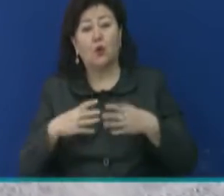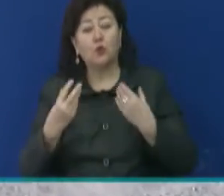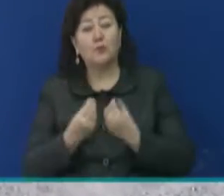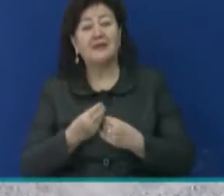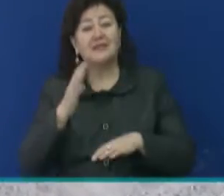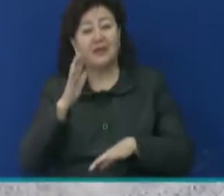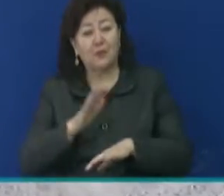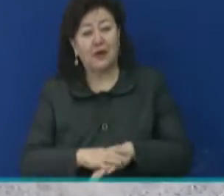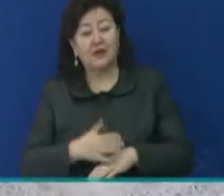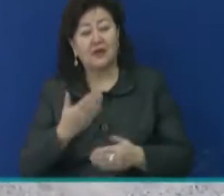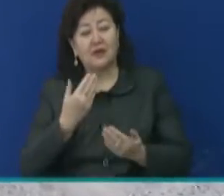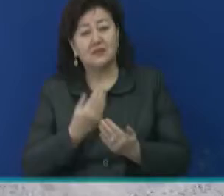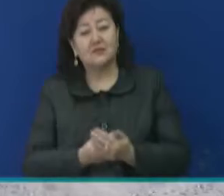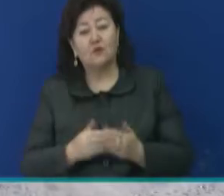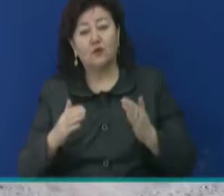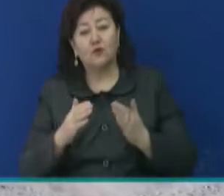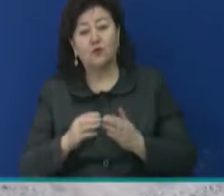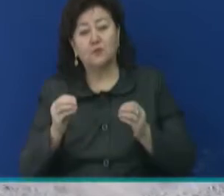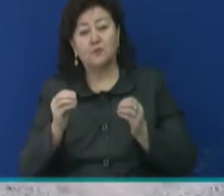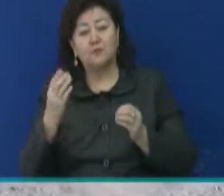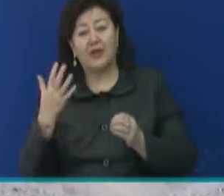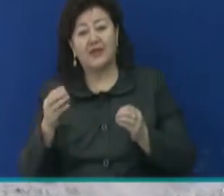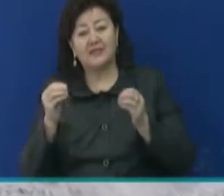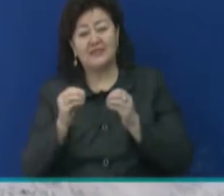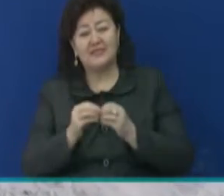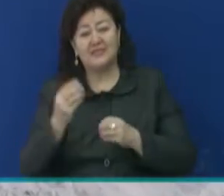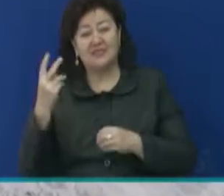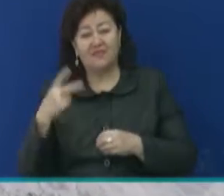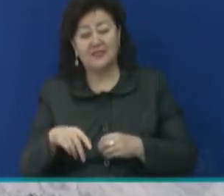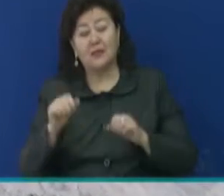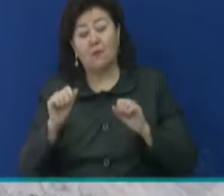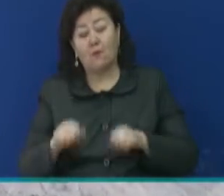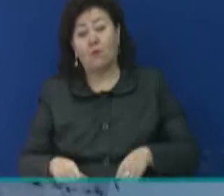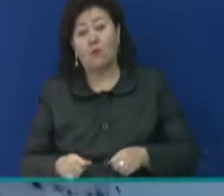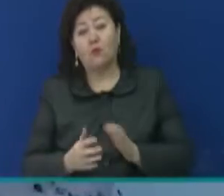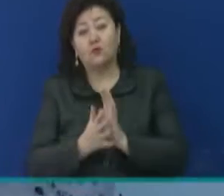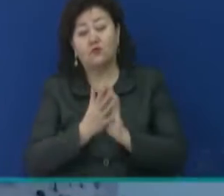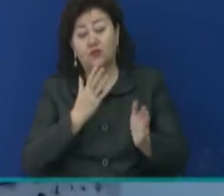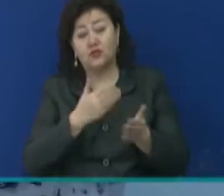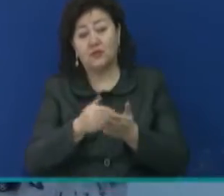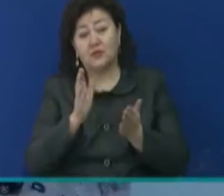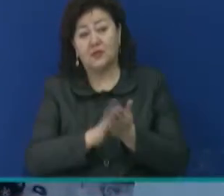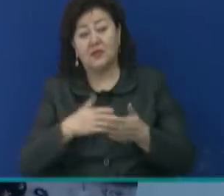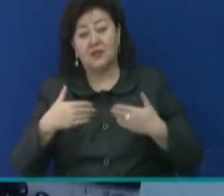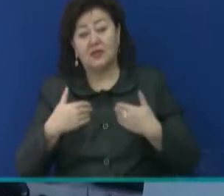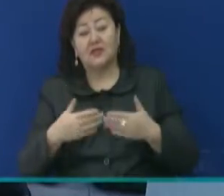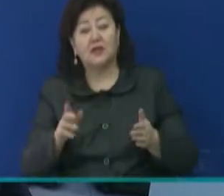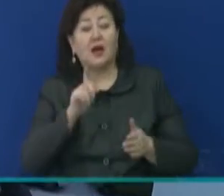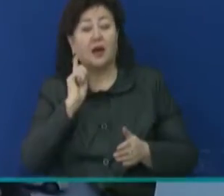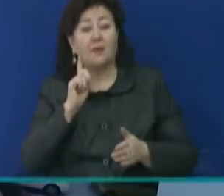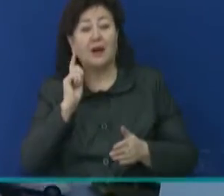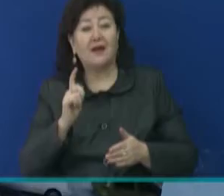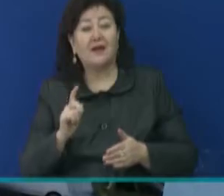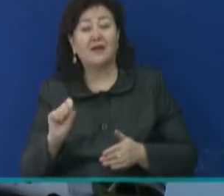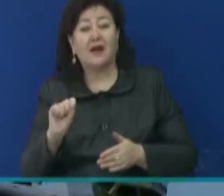теперь по программе 5-10-20 жители области могут стать в очередь на жилье а для запуска программы абайджа стороне